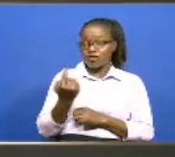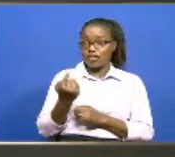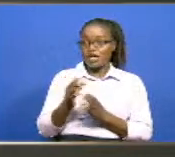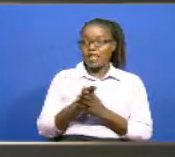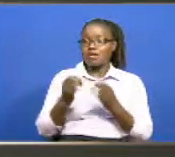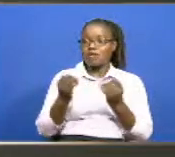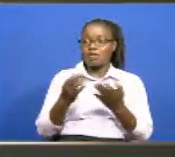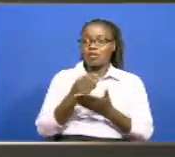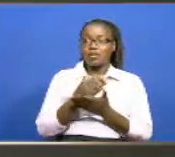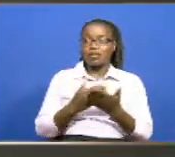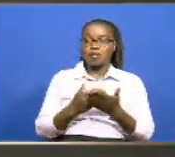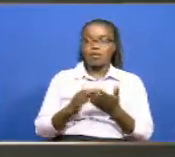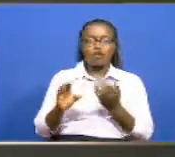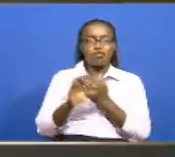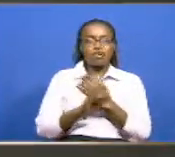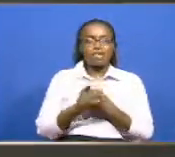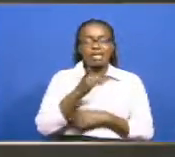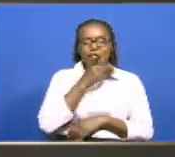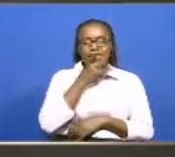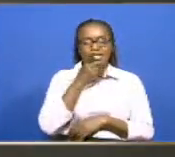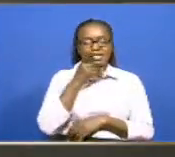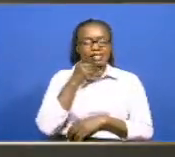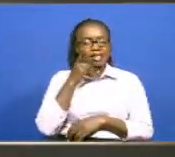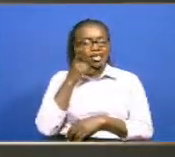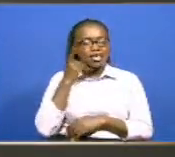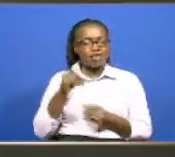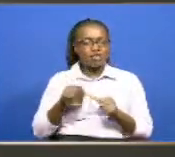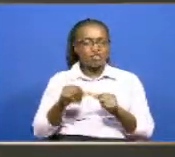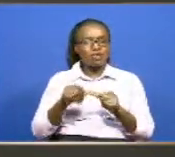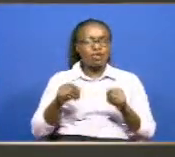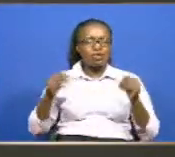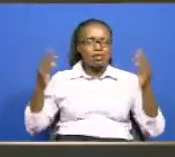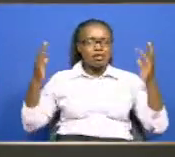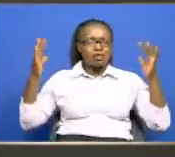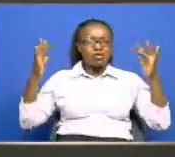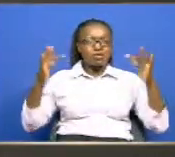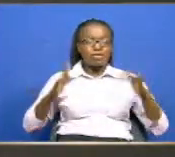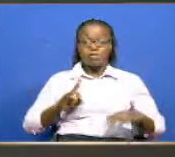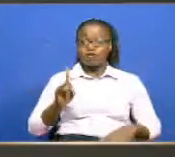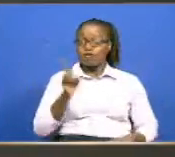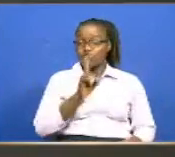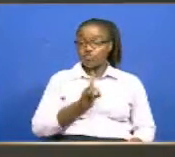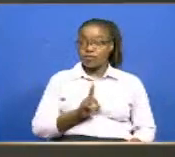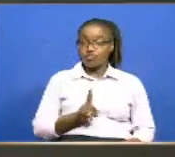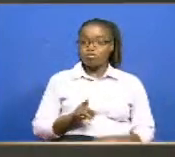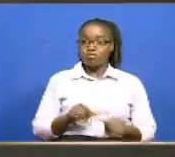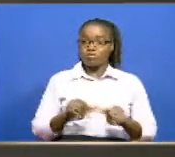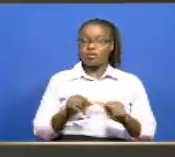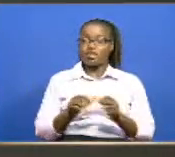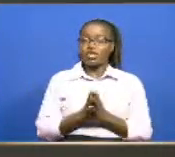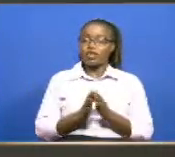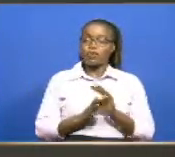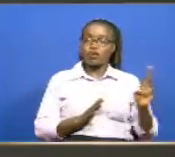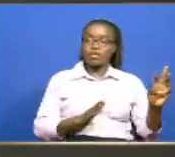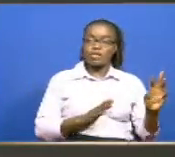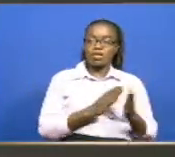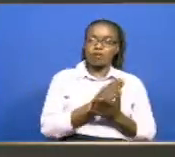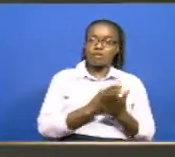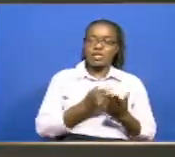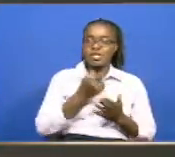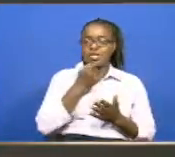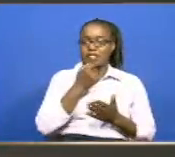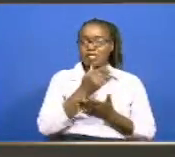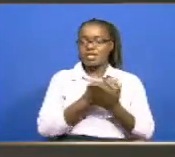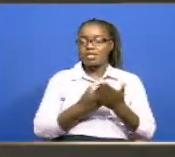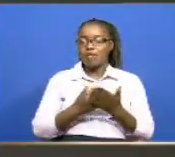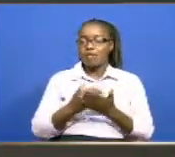mengi ya nchi yatakuwa na hali ya ukavu. Lakini rasharasha za mvua na ngurumo za radi zinatarajiwa katika maeneo ya magharibi, Nyanza na baadhi ya sehemu